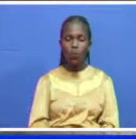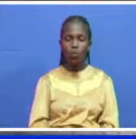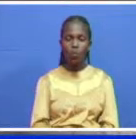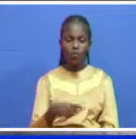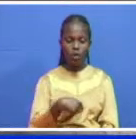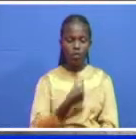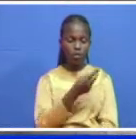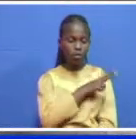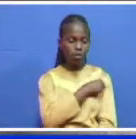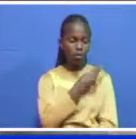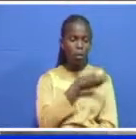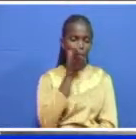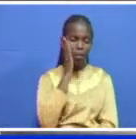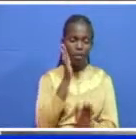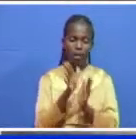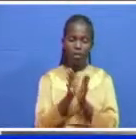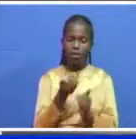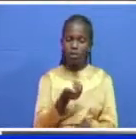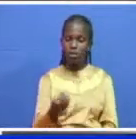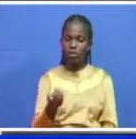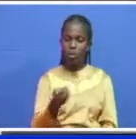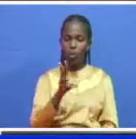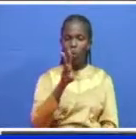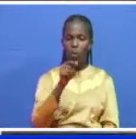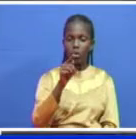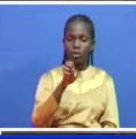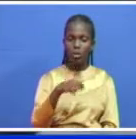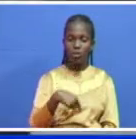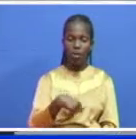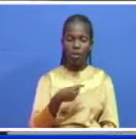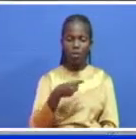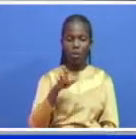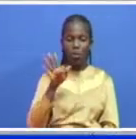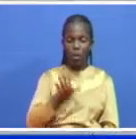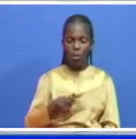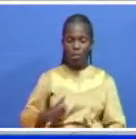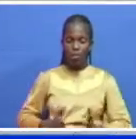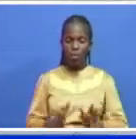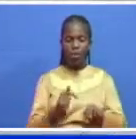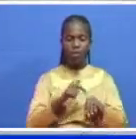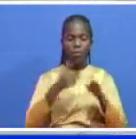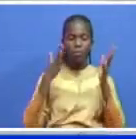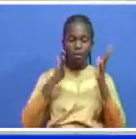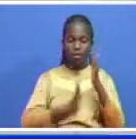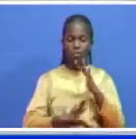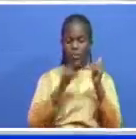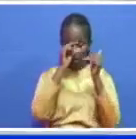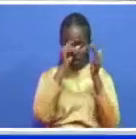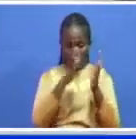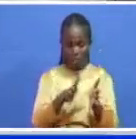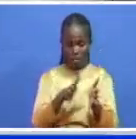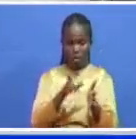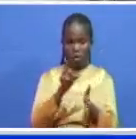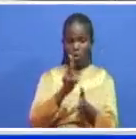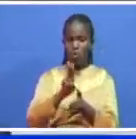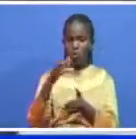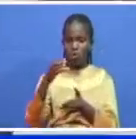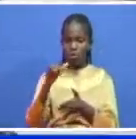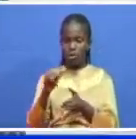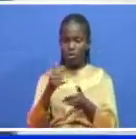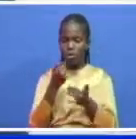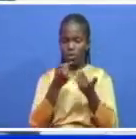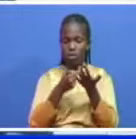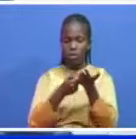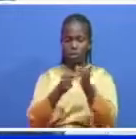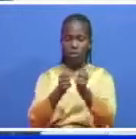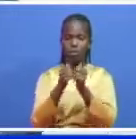Akitambuka sivitali ni wa mother and the child vamo siye ni wa wote na kudhoke ya mama alama tethekie vindane ya sikuku. Munini wa governor wa kaundi ya Makueni Mwandu Lucy Mulili ndhine wanena